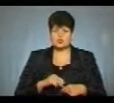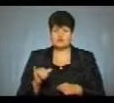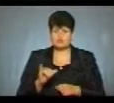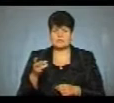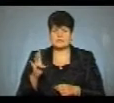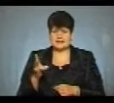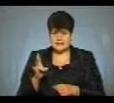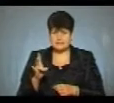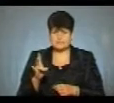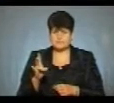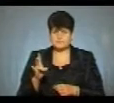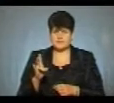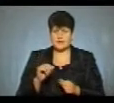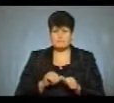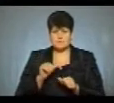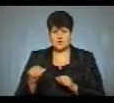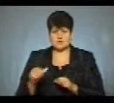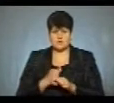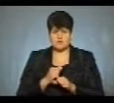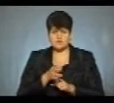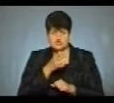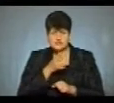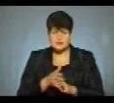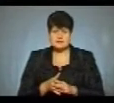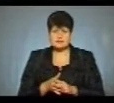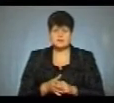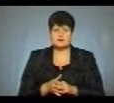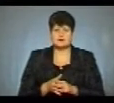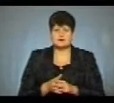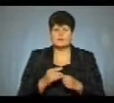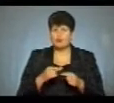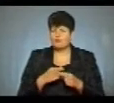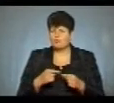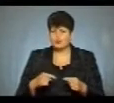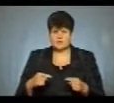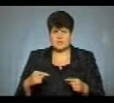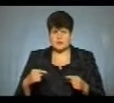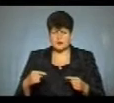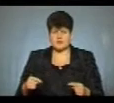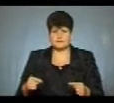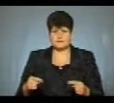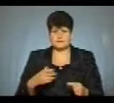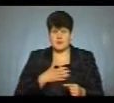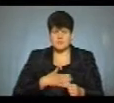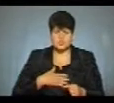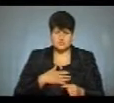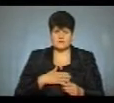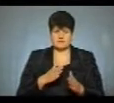неділя, і позаробочий час, тому що, власне, будь-яка, я вже переживав в